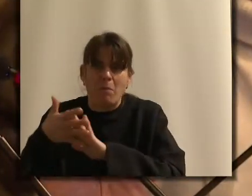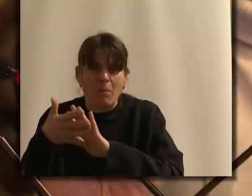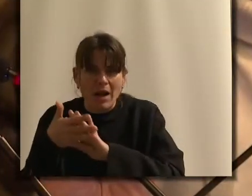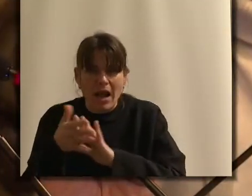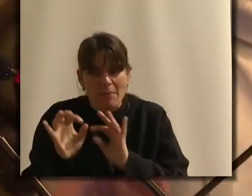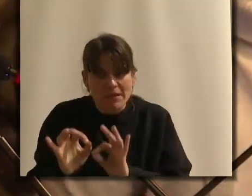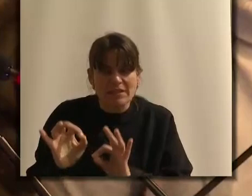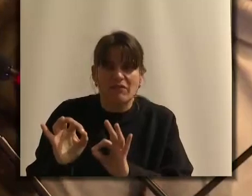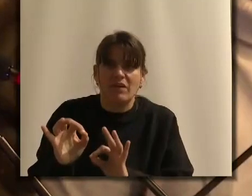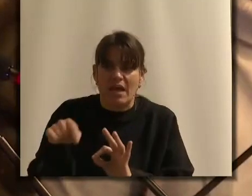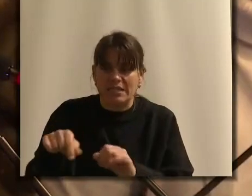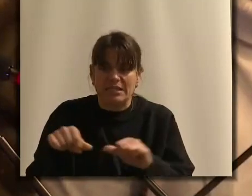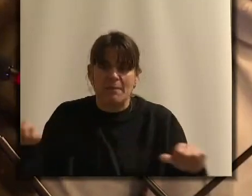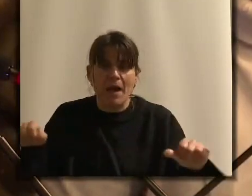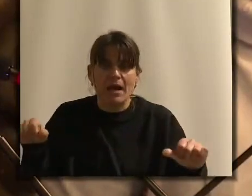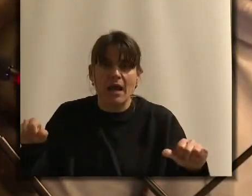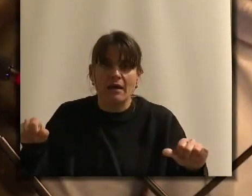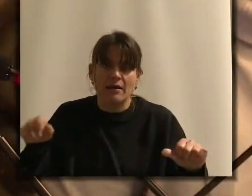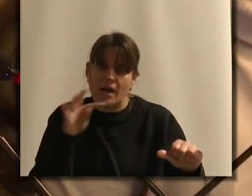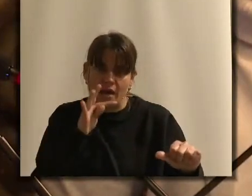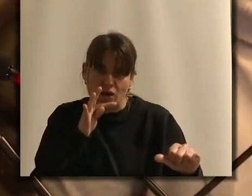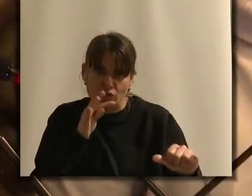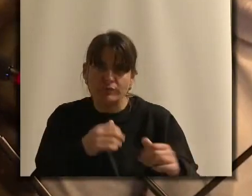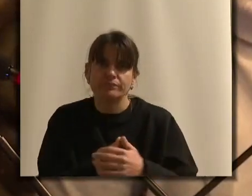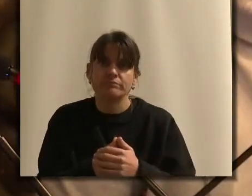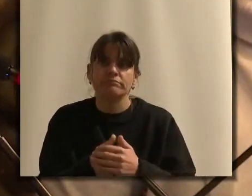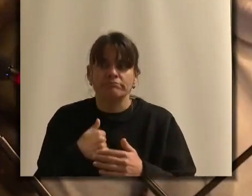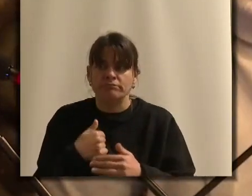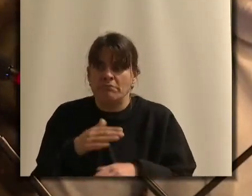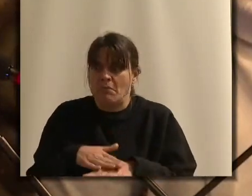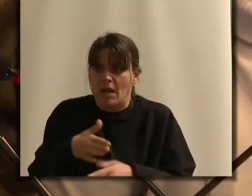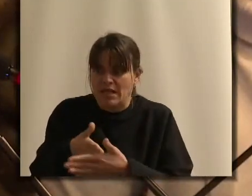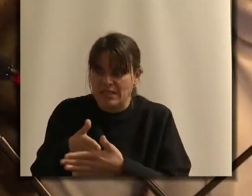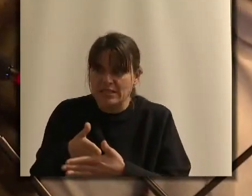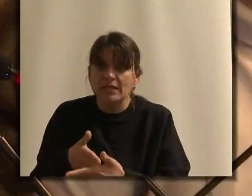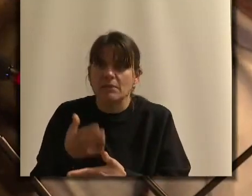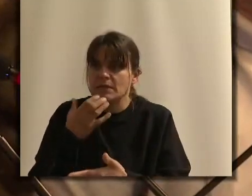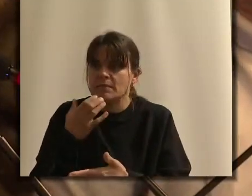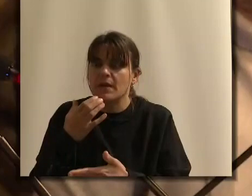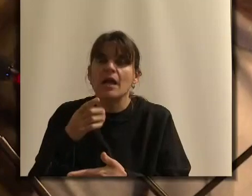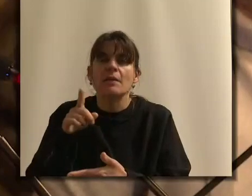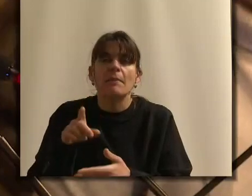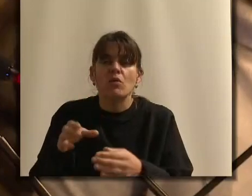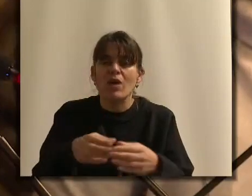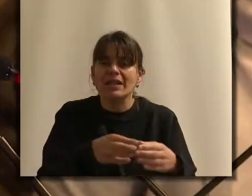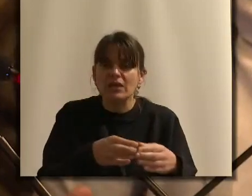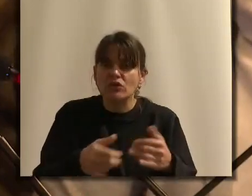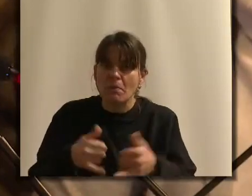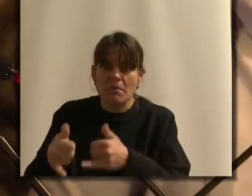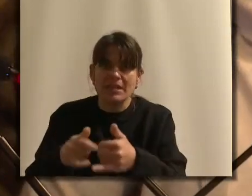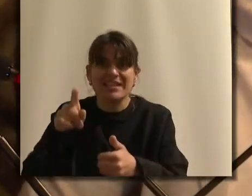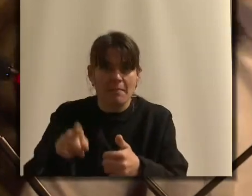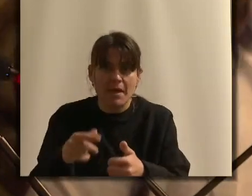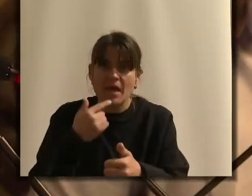doncs, encara aquesta setmana amb la Diputació. I insistir això, que el col·lectiu Osona en Bici també reclama una revisió d'aquest projecte, ja no